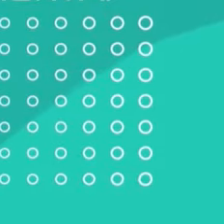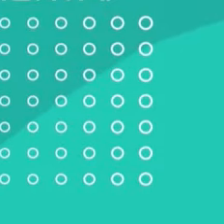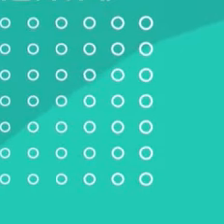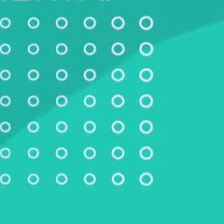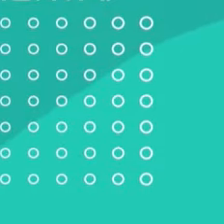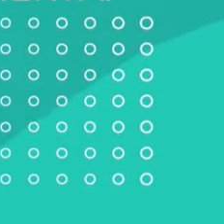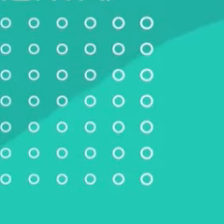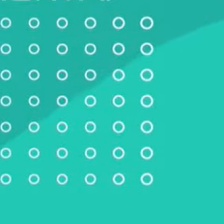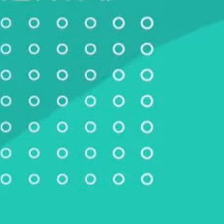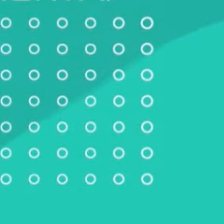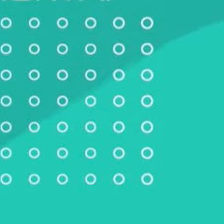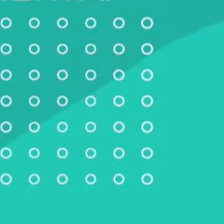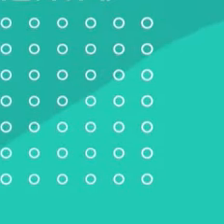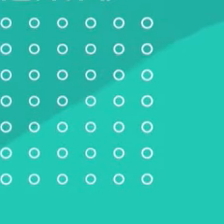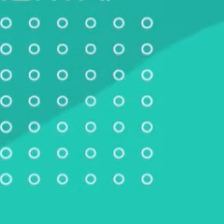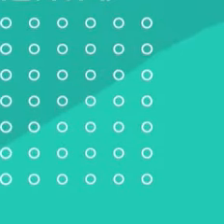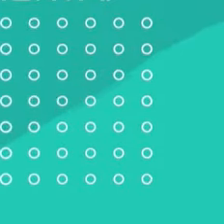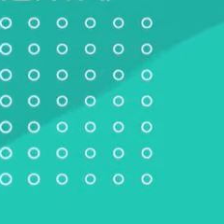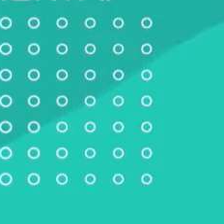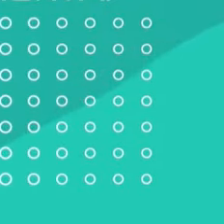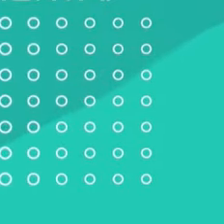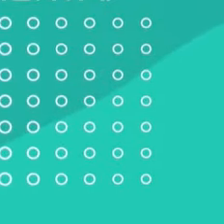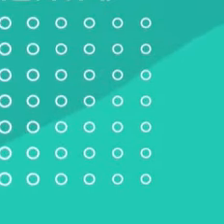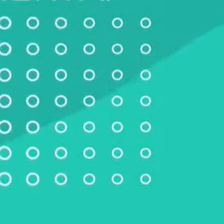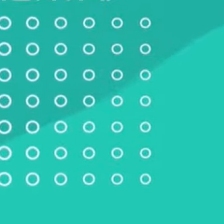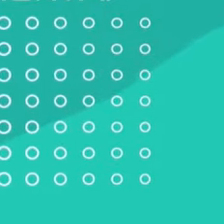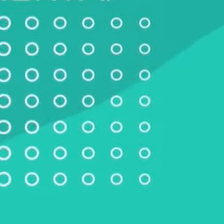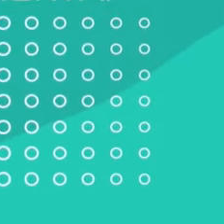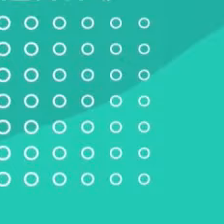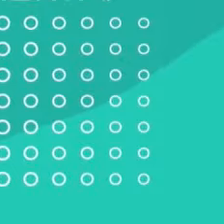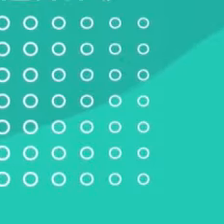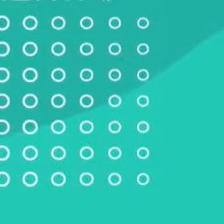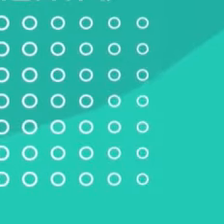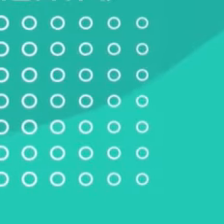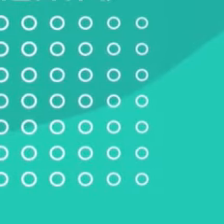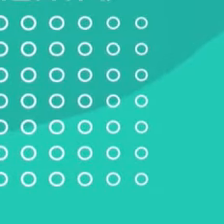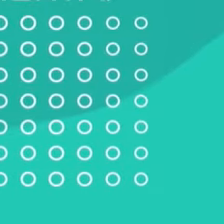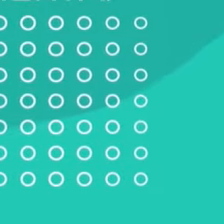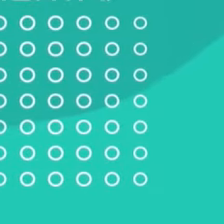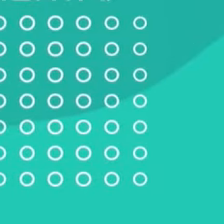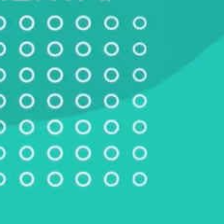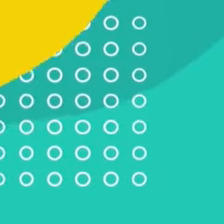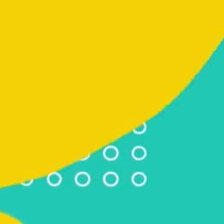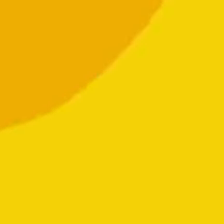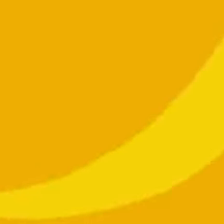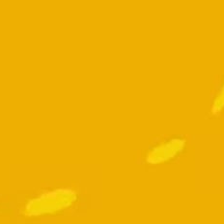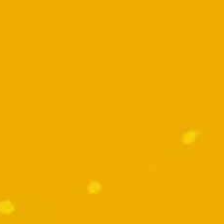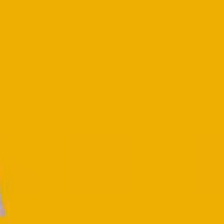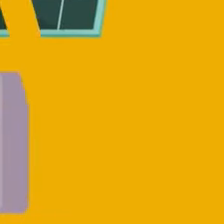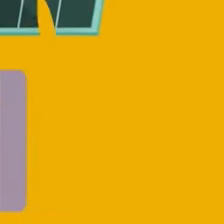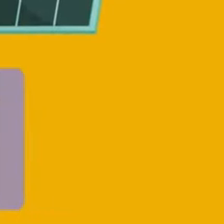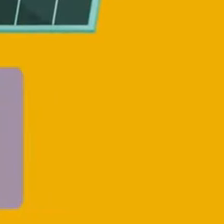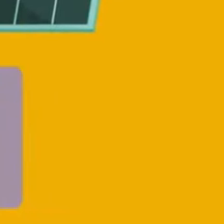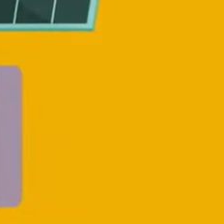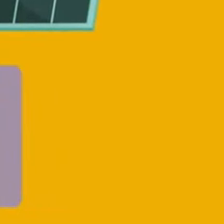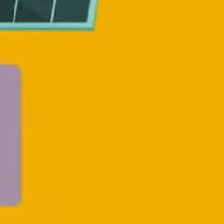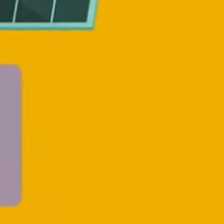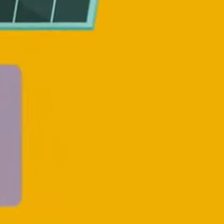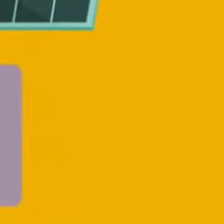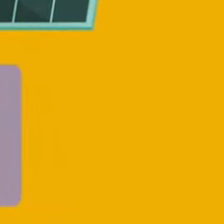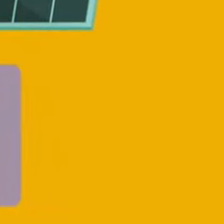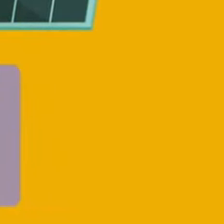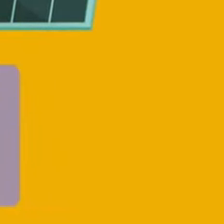sungai melepasi aras bahaya dan penduduk diminta untuk berpindah serta merta. Sistem siren amaran awal